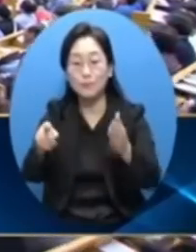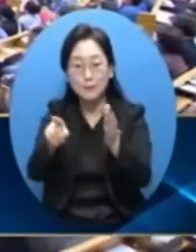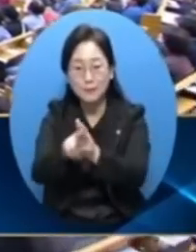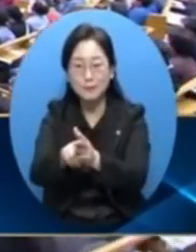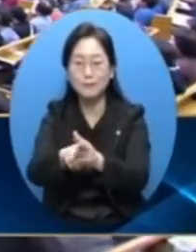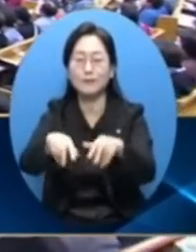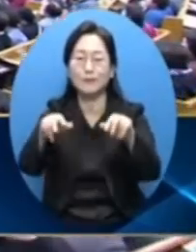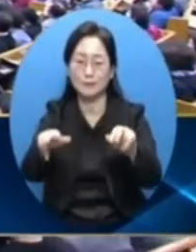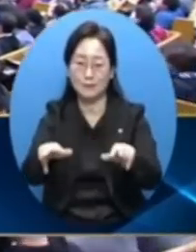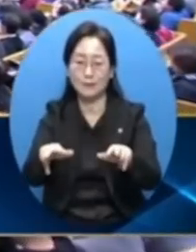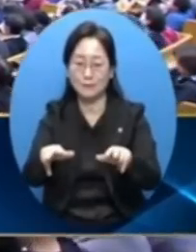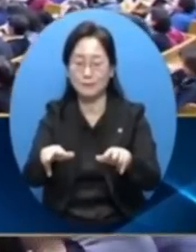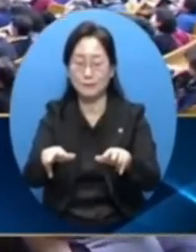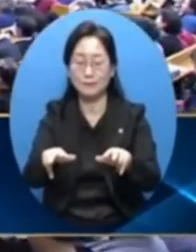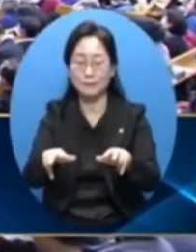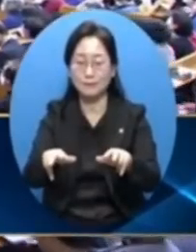이